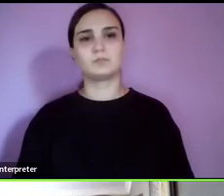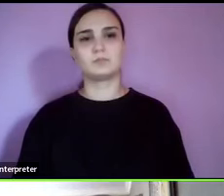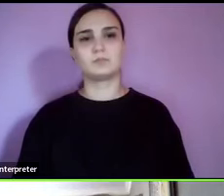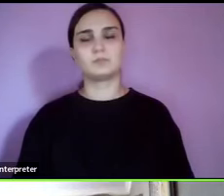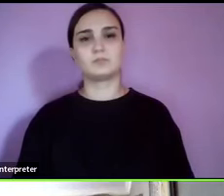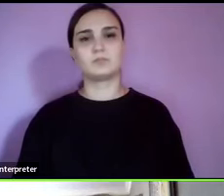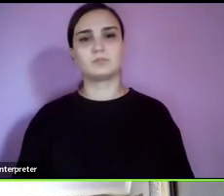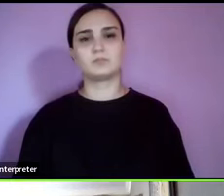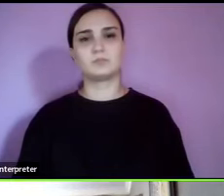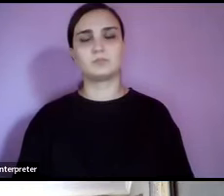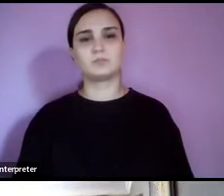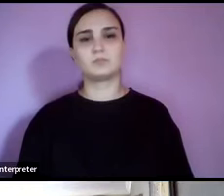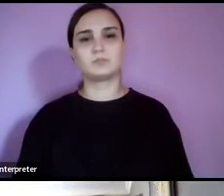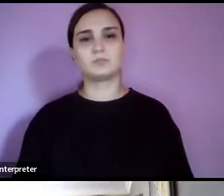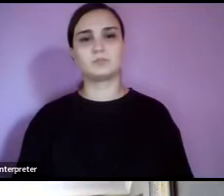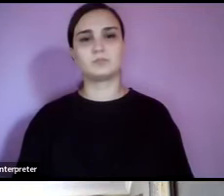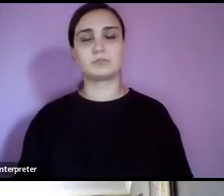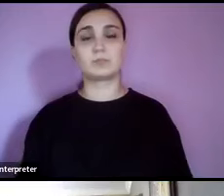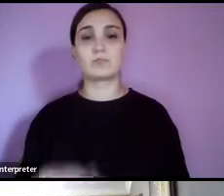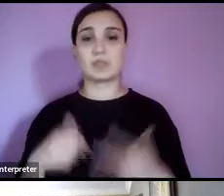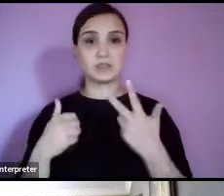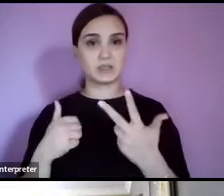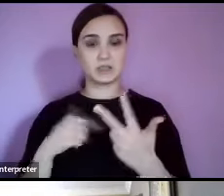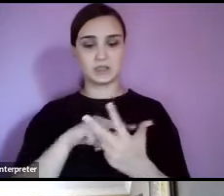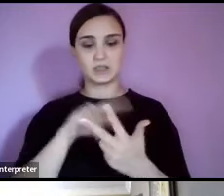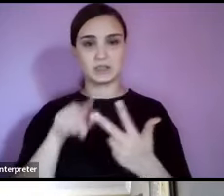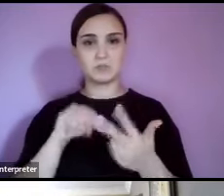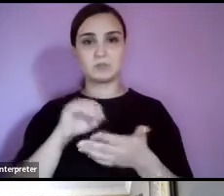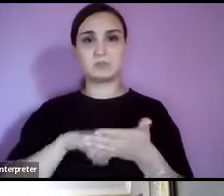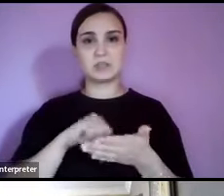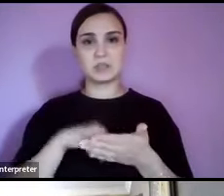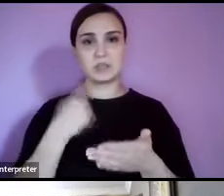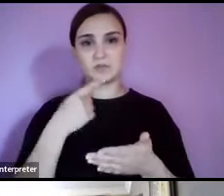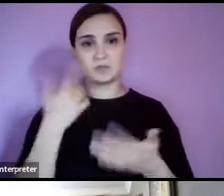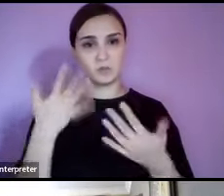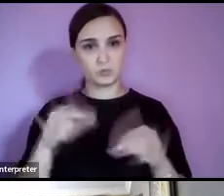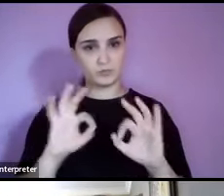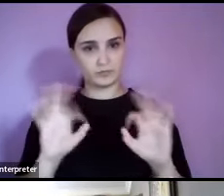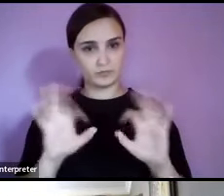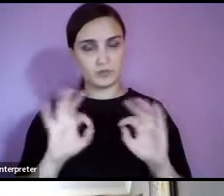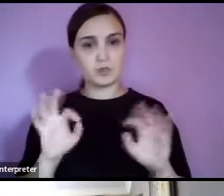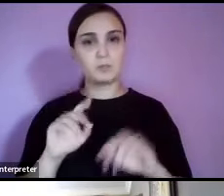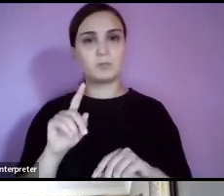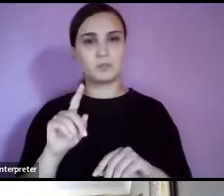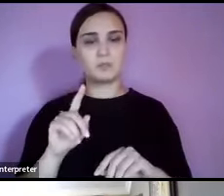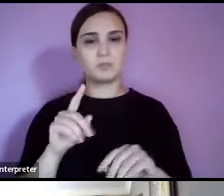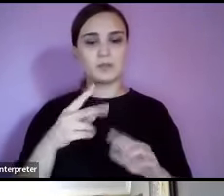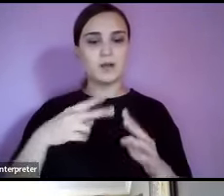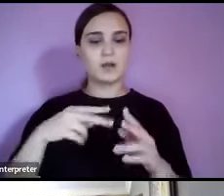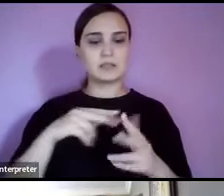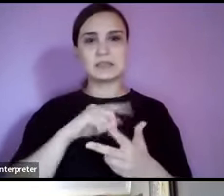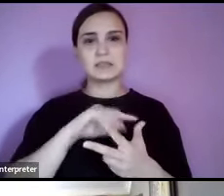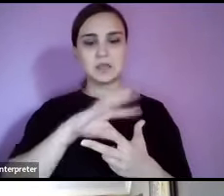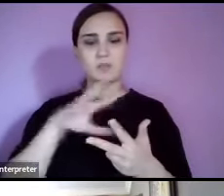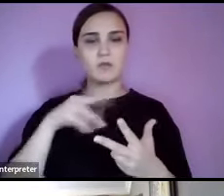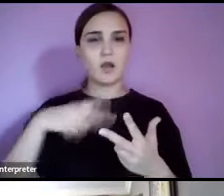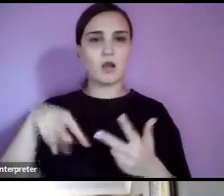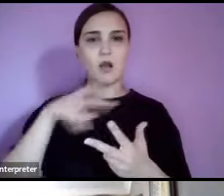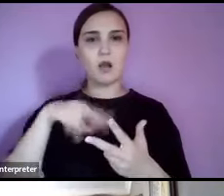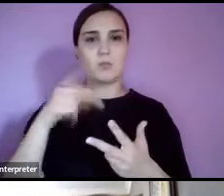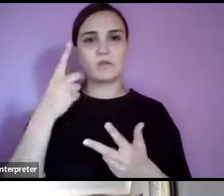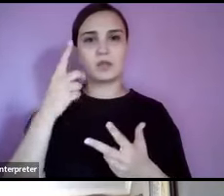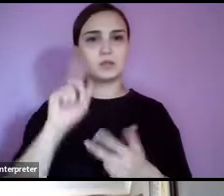children. ეს სამი ფაქტორი, სამი მიზეზი, რაც დავასახელეთ, საერთო მათ აქვთ ის,